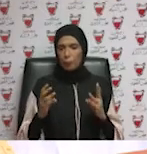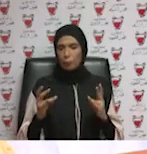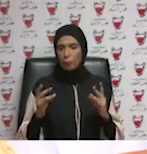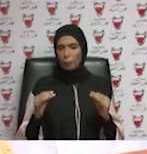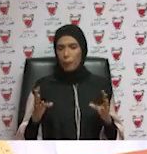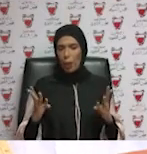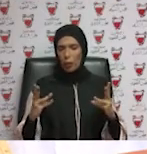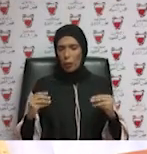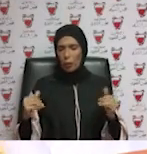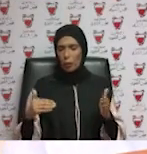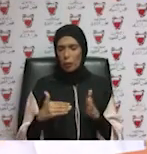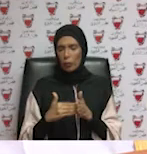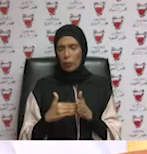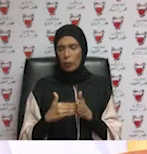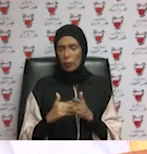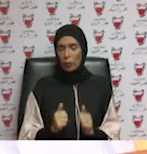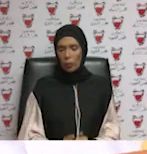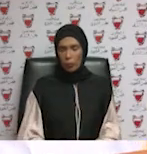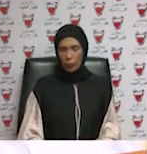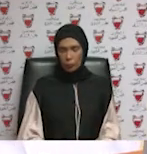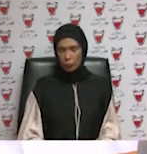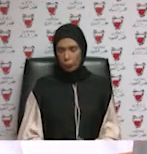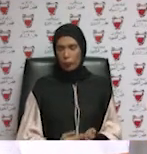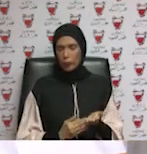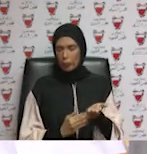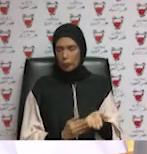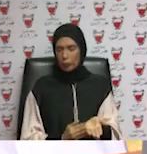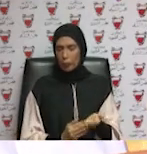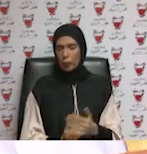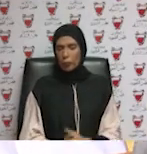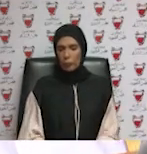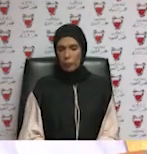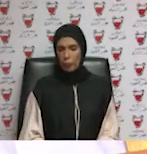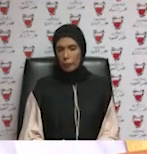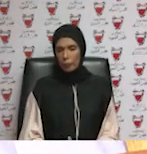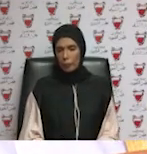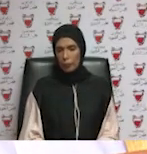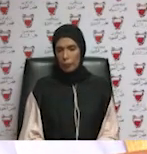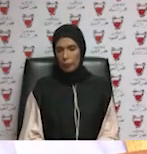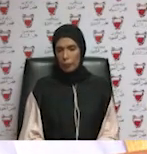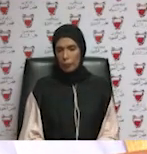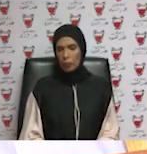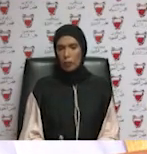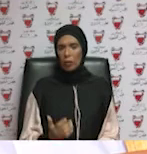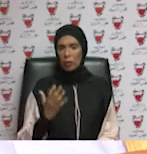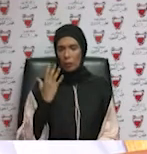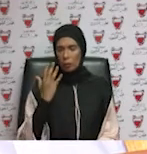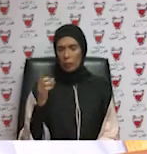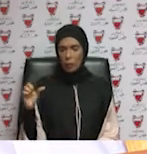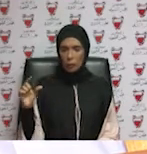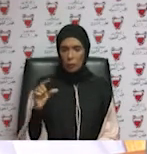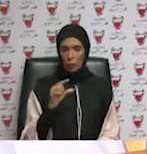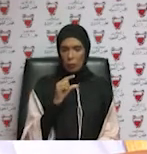للسلطة التشريعية، وكان هذا مع الرئيس في خلال الخمس شهور اللي هي